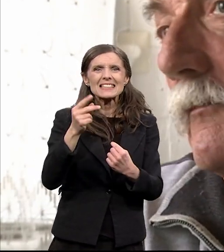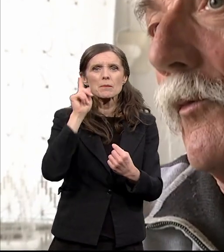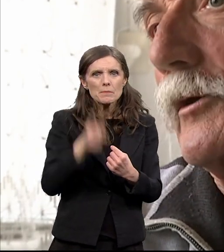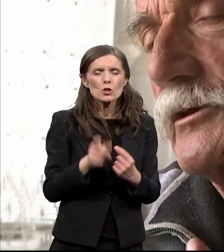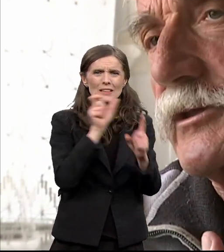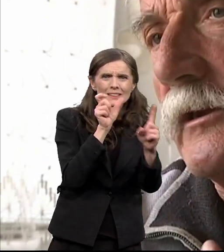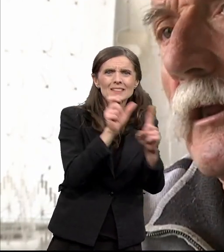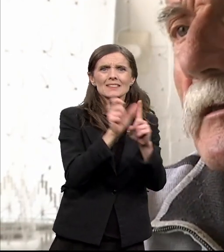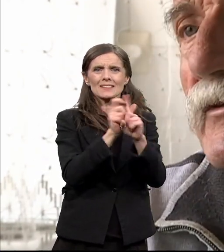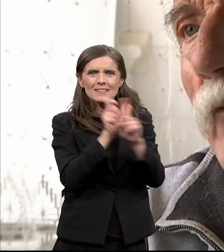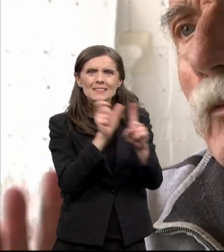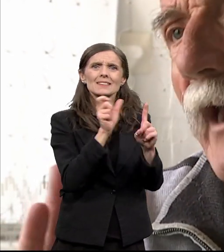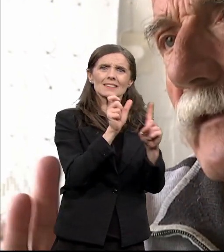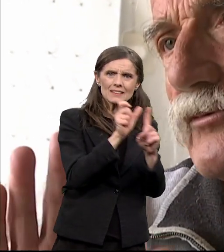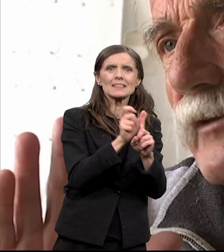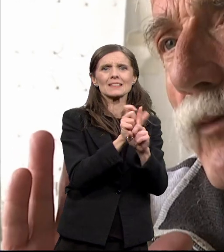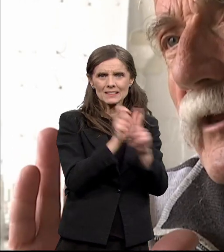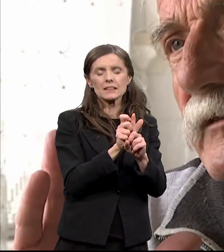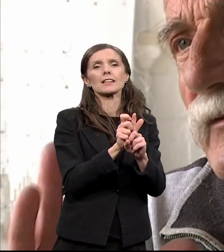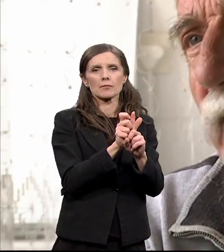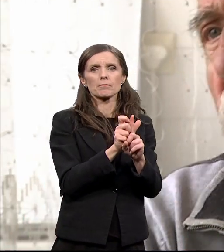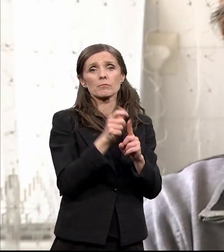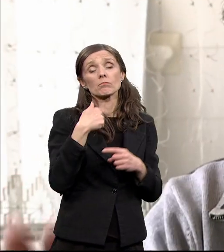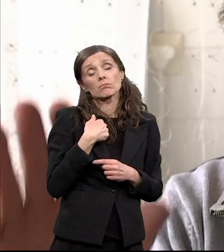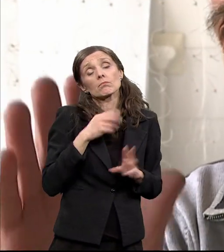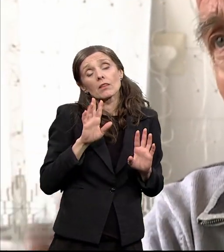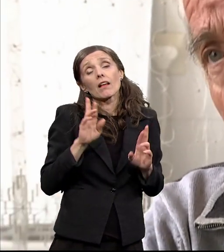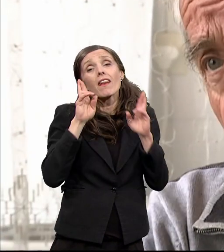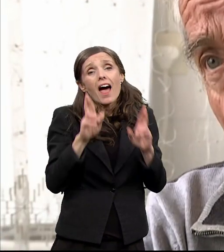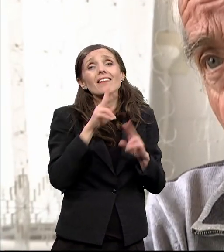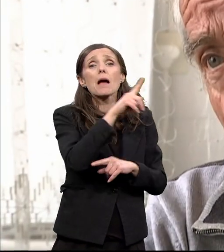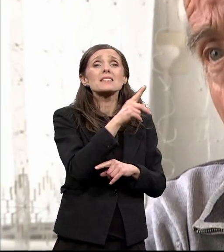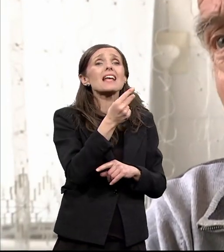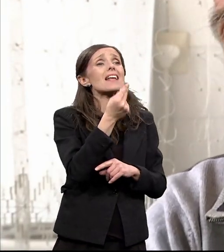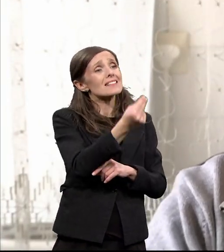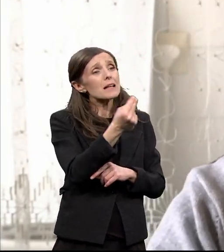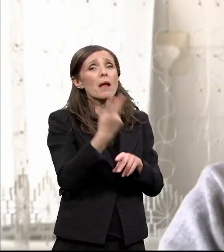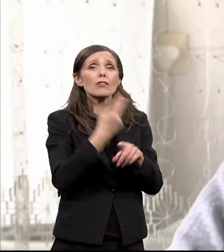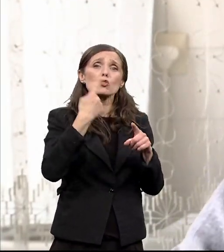i istini za volju, nadam se, od Republike Srbije i predsjednika Vučića Aleksandra.